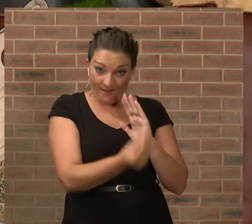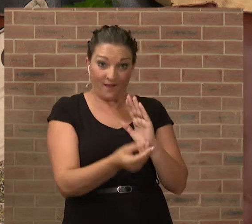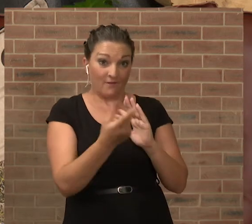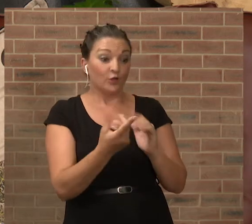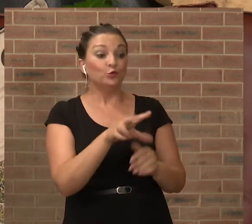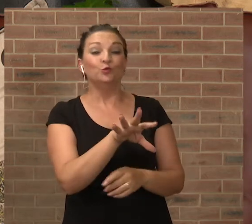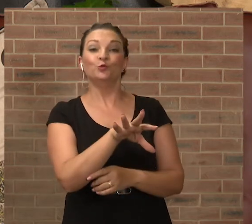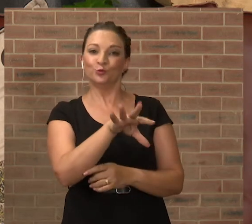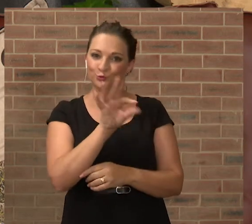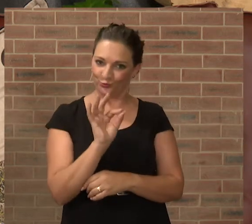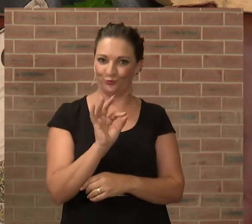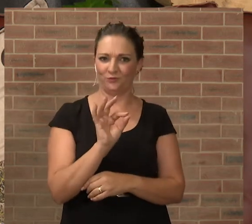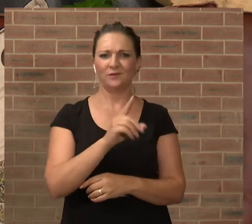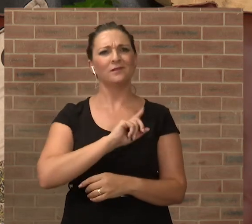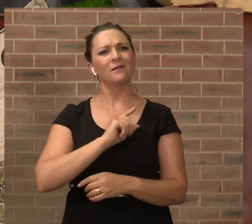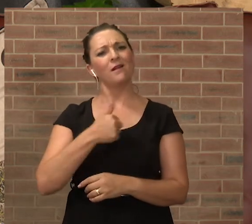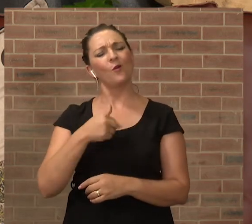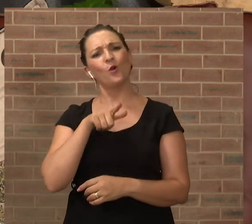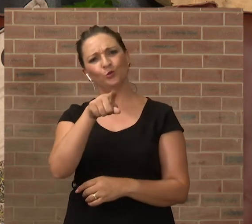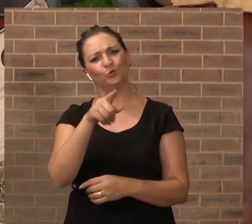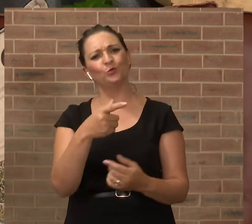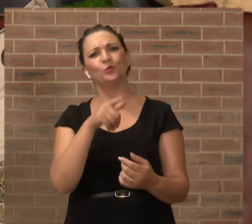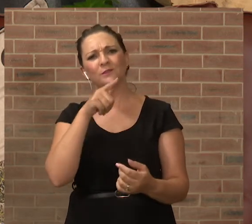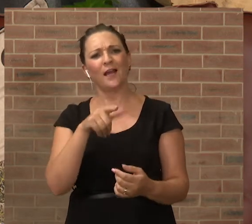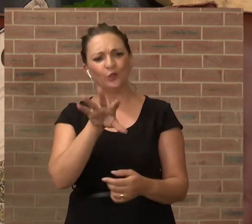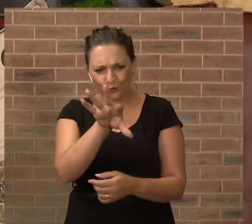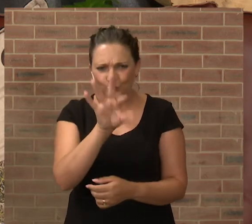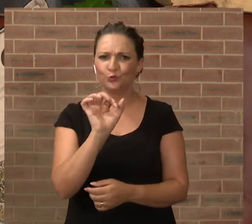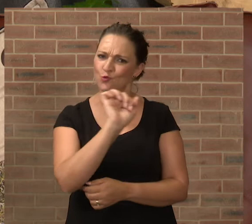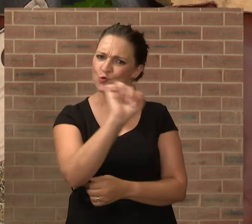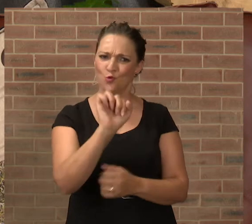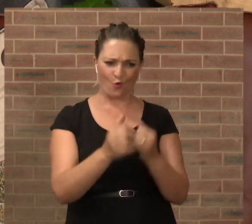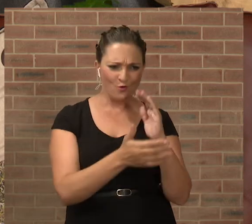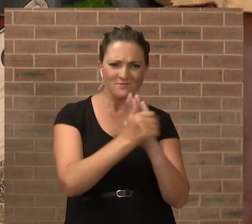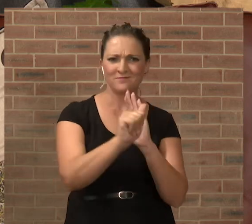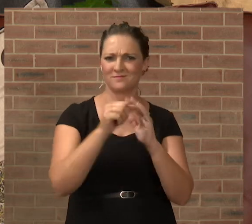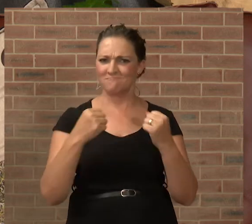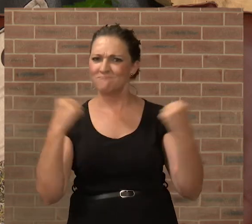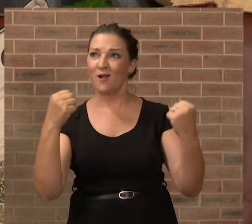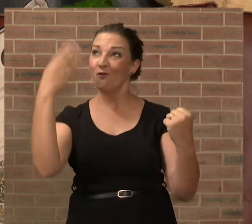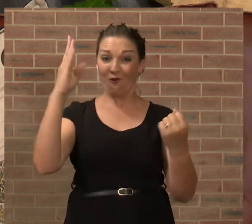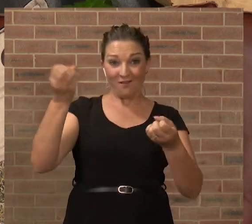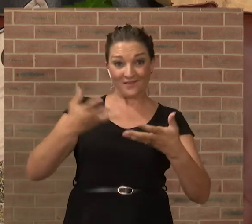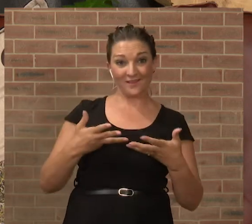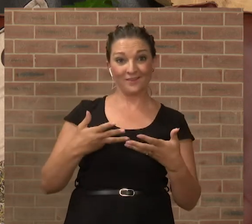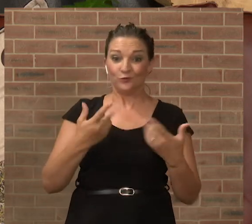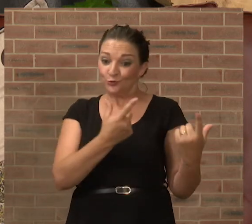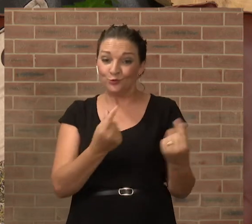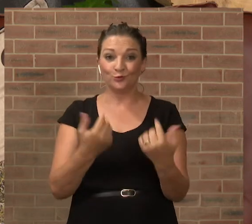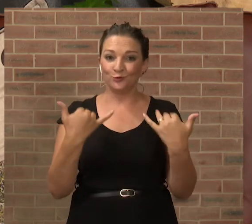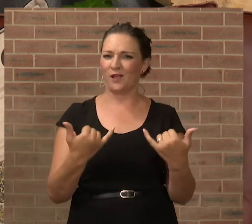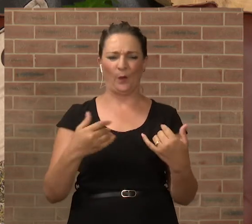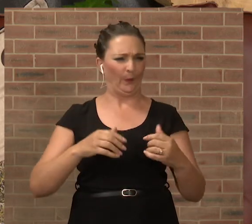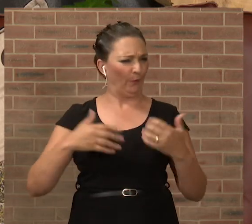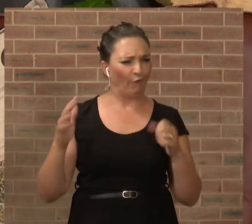het om te kan kies. So ek wil jou uitnooi om te kies om hierdie krag, hierdie talente, hierdie vermoëns wat God vir jou gegee